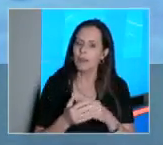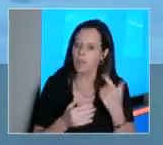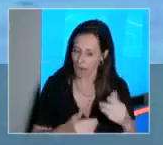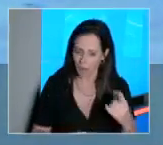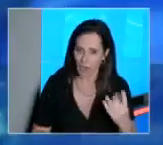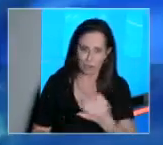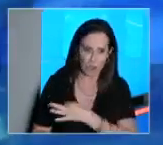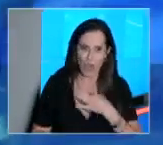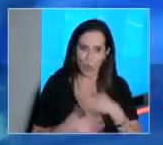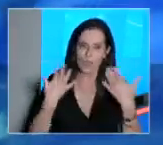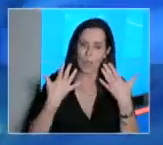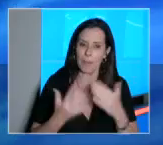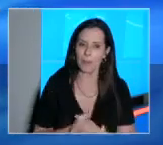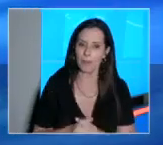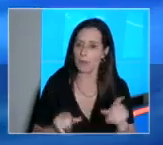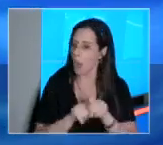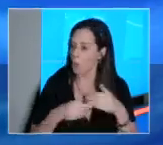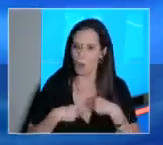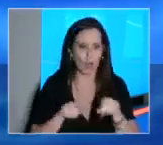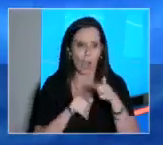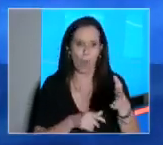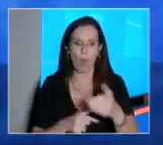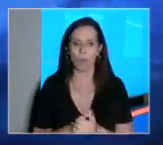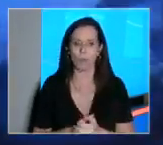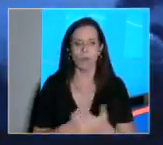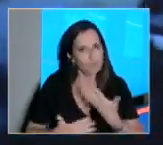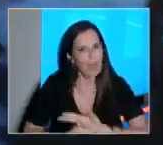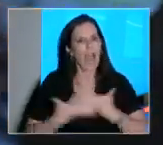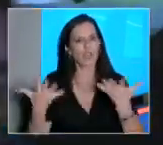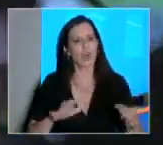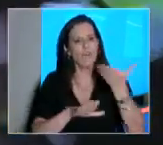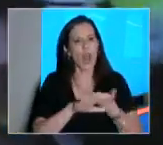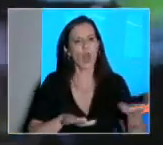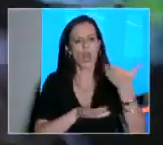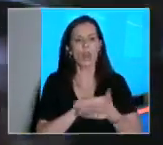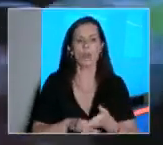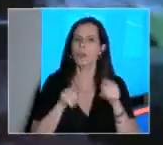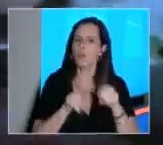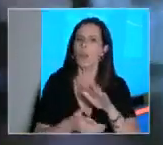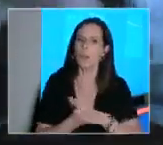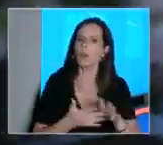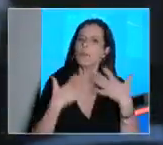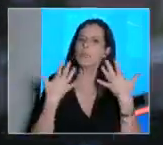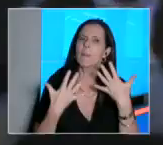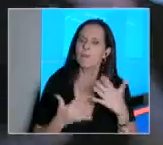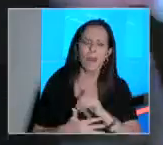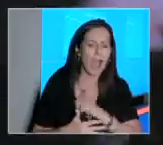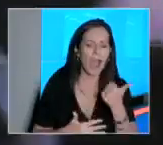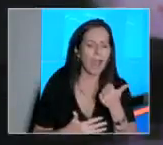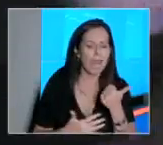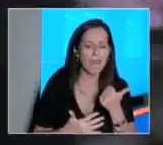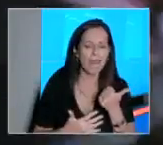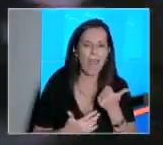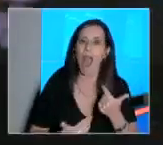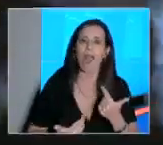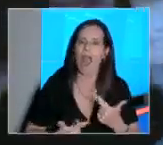אחד, כל אחד כמוני, כמוהו, או אלפים כאלה שנמצאים, שבאים ופשוט מספרים בצורה הכי חיה